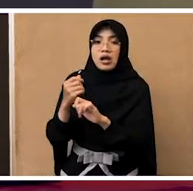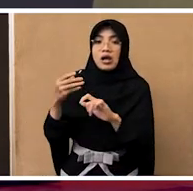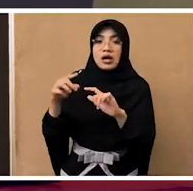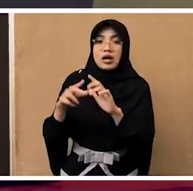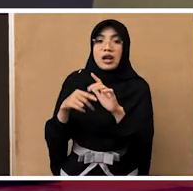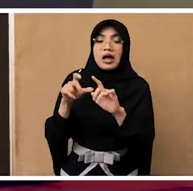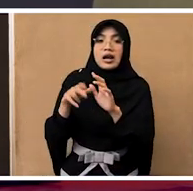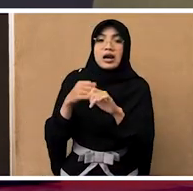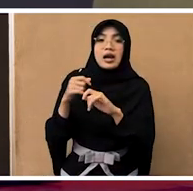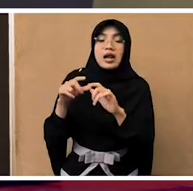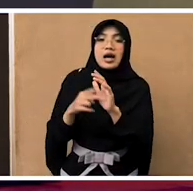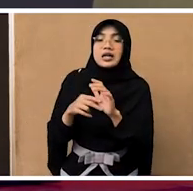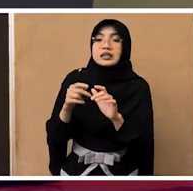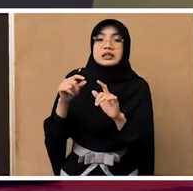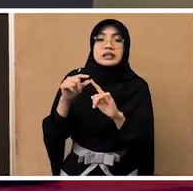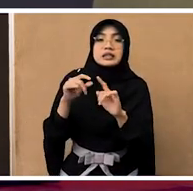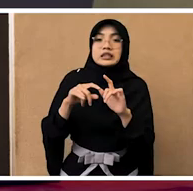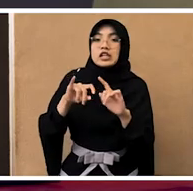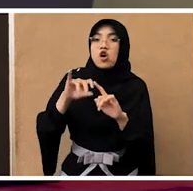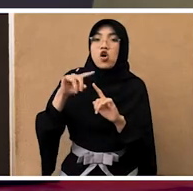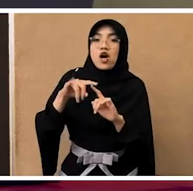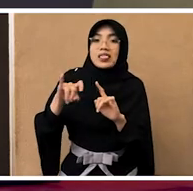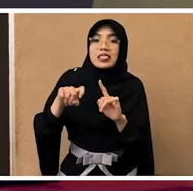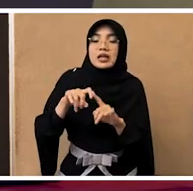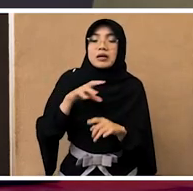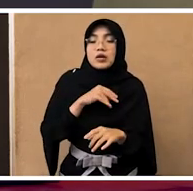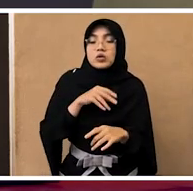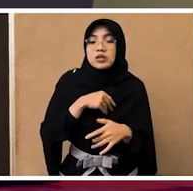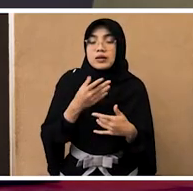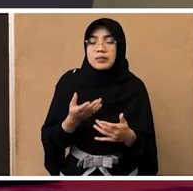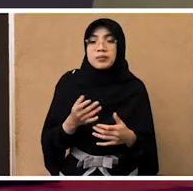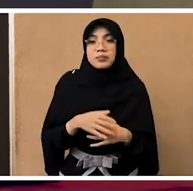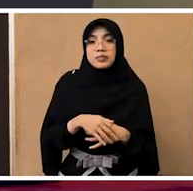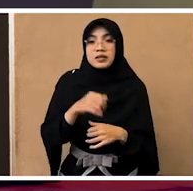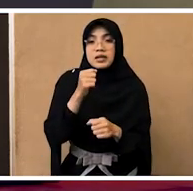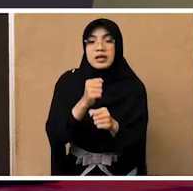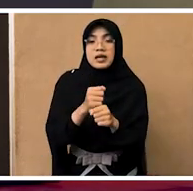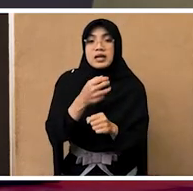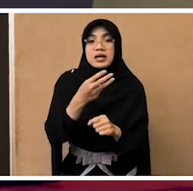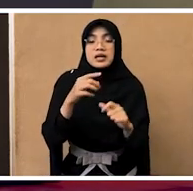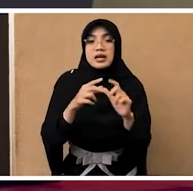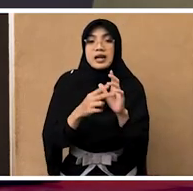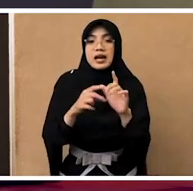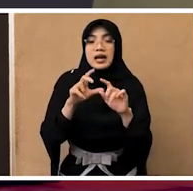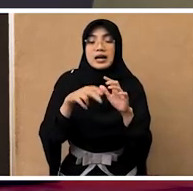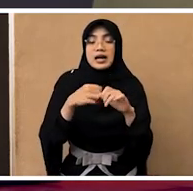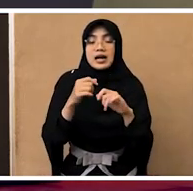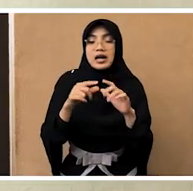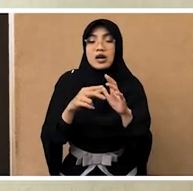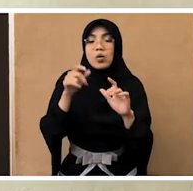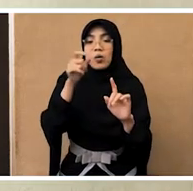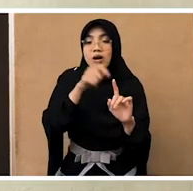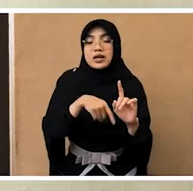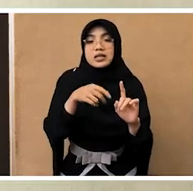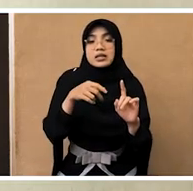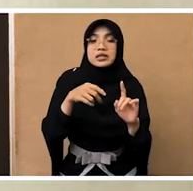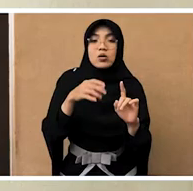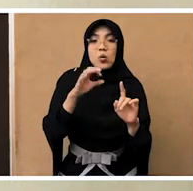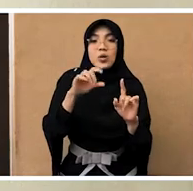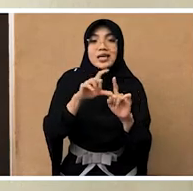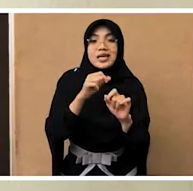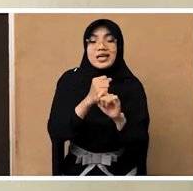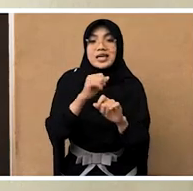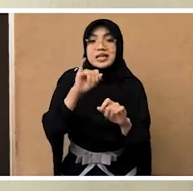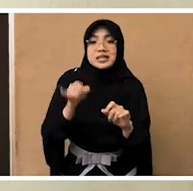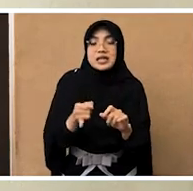lalu dekat Gelandangan psikotik itu apa Gelandangan yang orang dengan gangguan jiwa yang berada di jalan yang menjadi